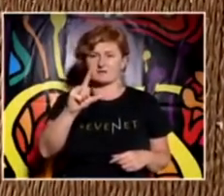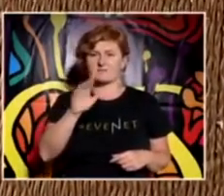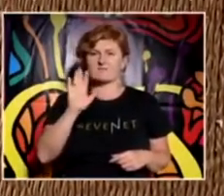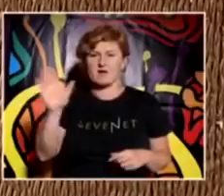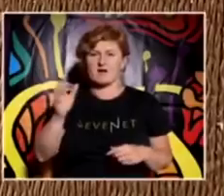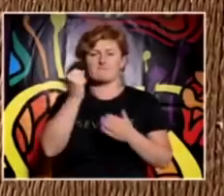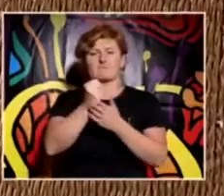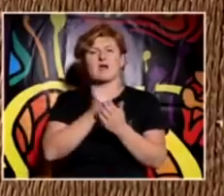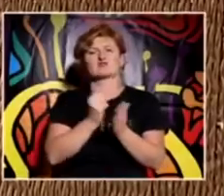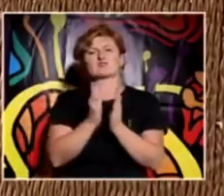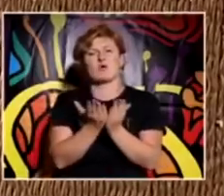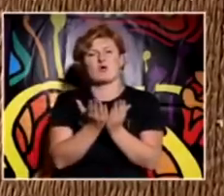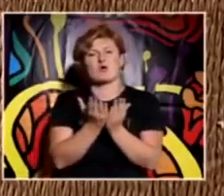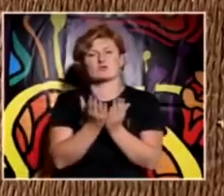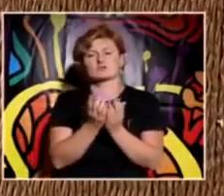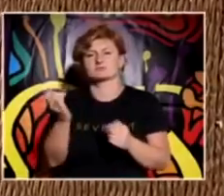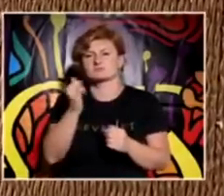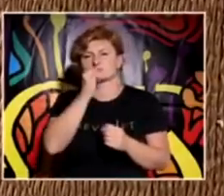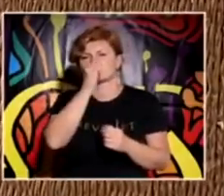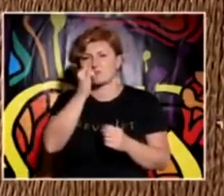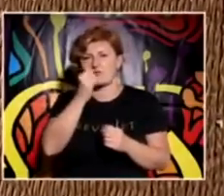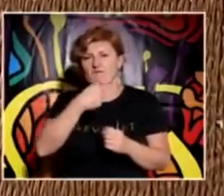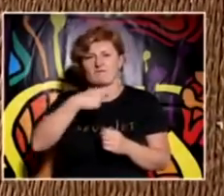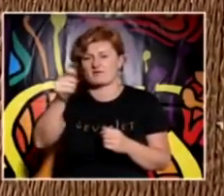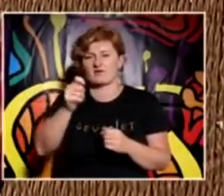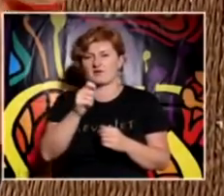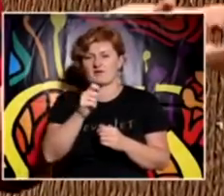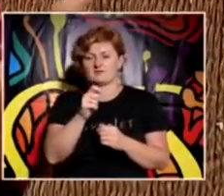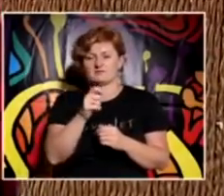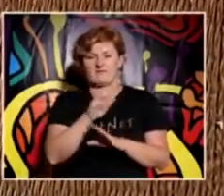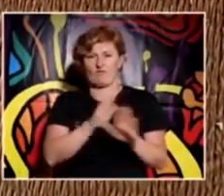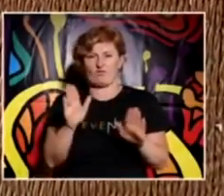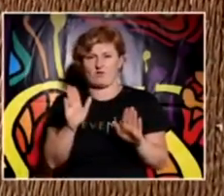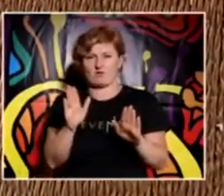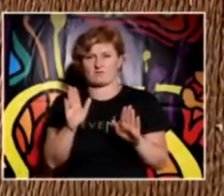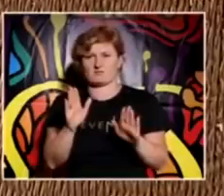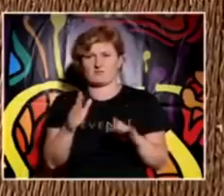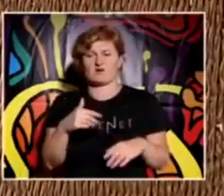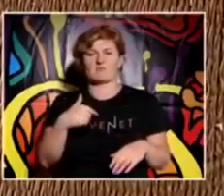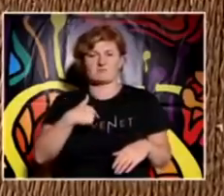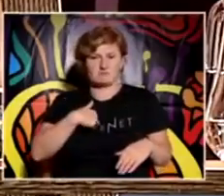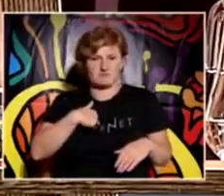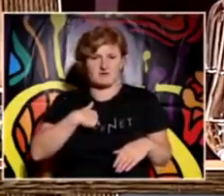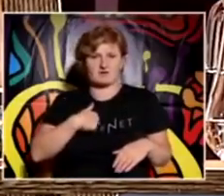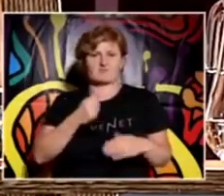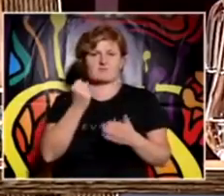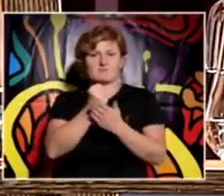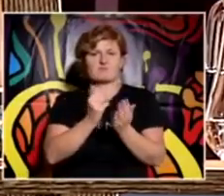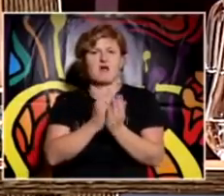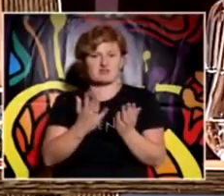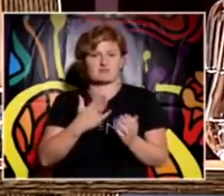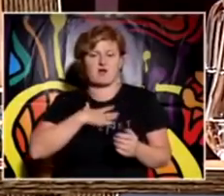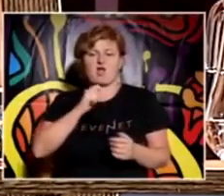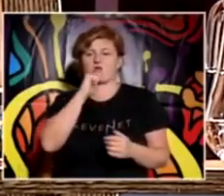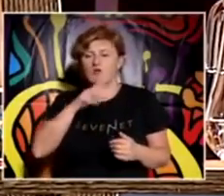mają taki paszport, że oni z tym paszportem nie mogą wyjechać absolutnie nigdzie. My wbrew pozorom mamy całkiem niezły paszport, możemy po